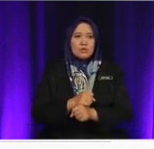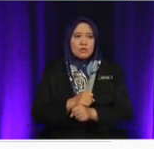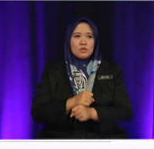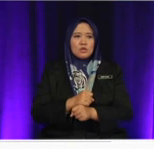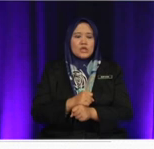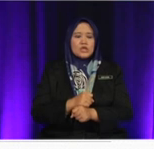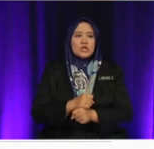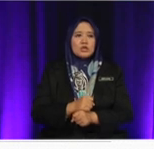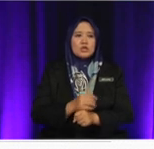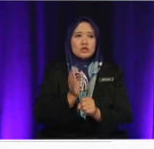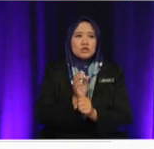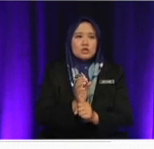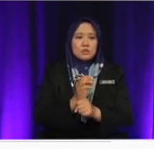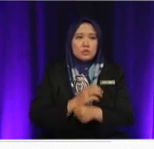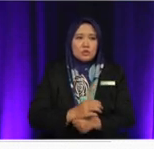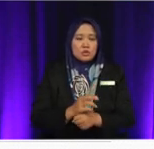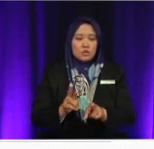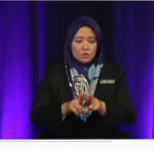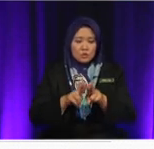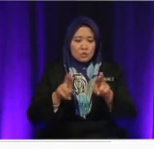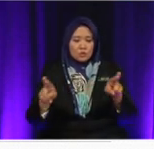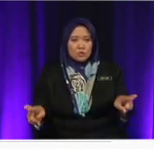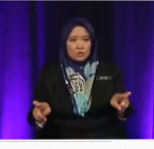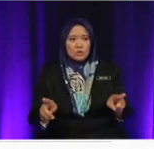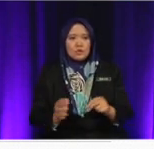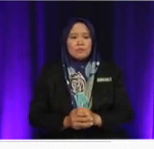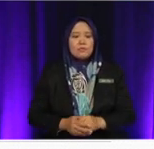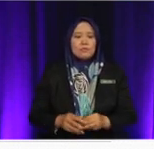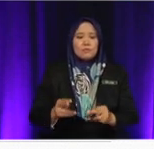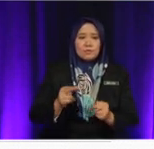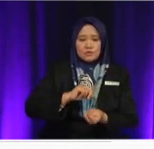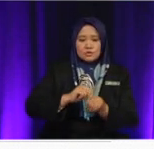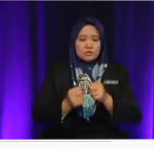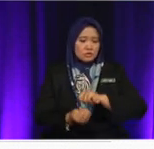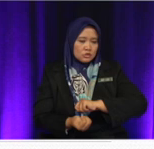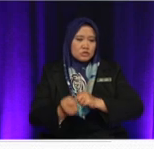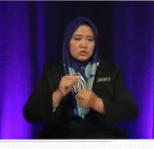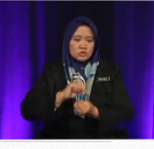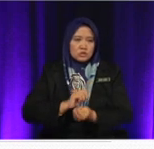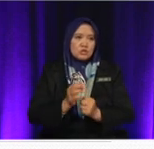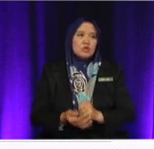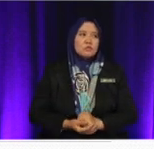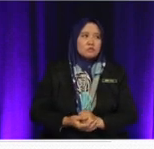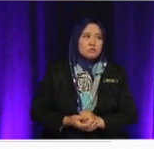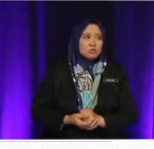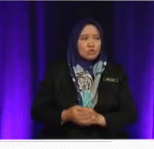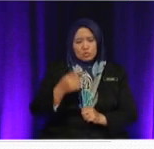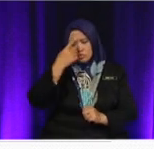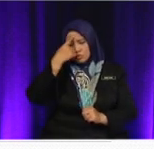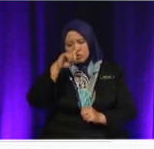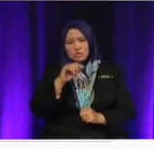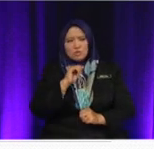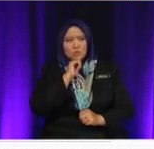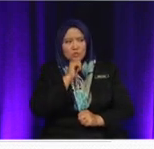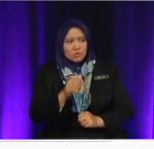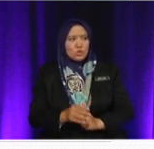peluang perniagaan dan menyelesaikan masalah yang dihadapi. Jaringan bukan rasmi pula, dia tak perlu buat temu